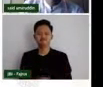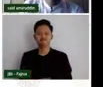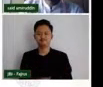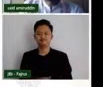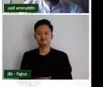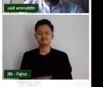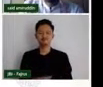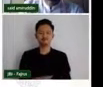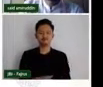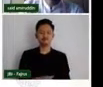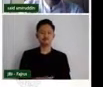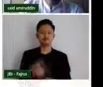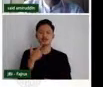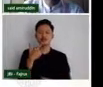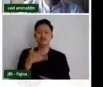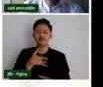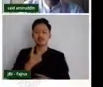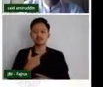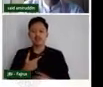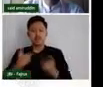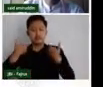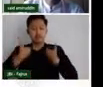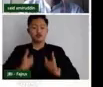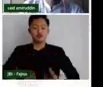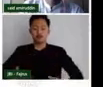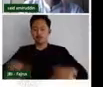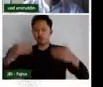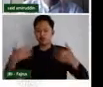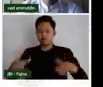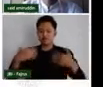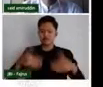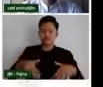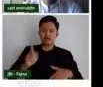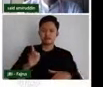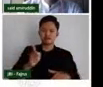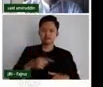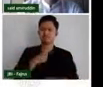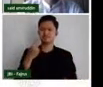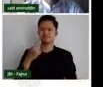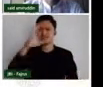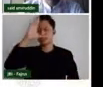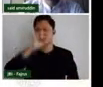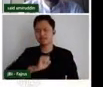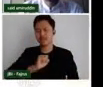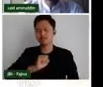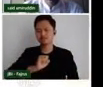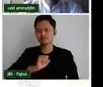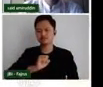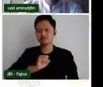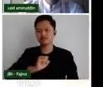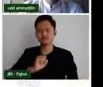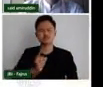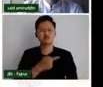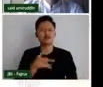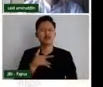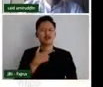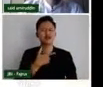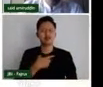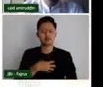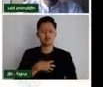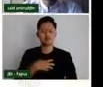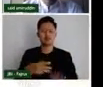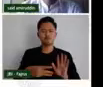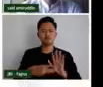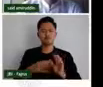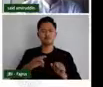pendudukan rasa kemanusiaan yang sangat luar biasa. Karena sebagaimana kita ketahui, sebagaimana saja itu merasakan secara moral, tidak pernah ada manusia